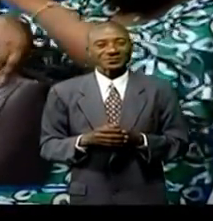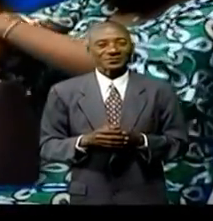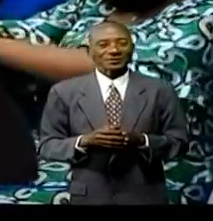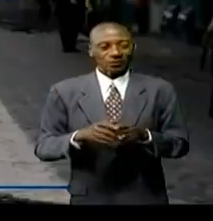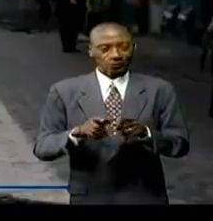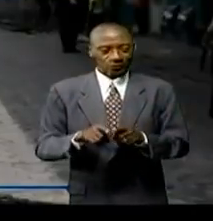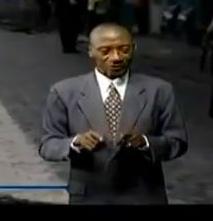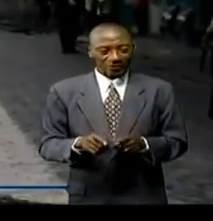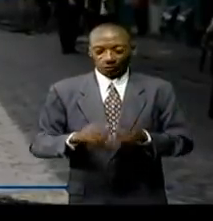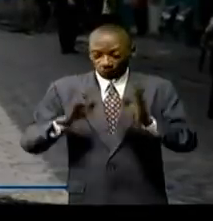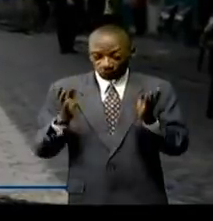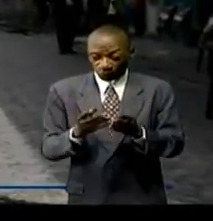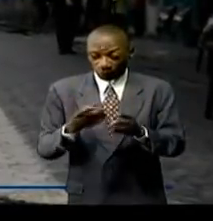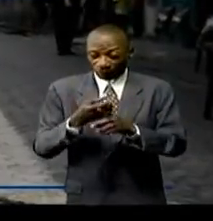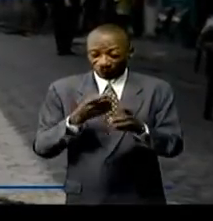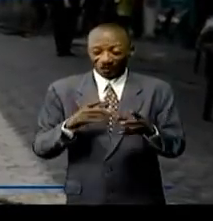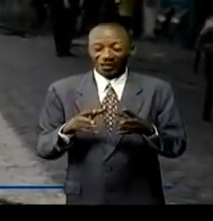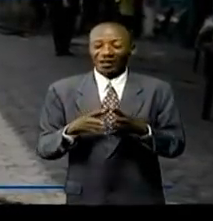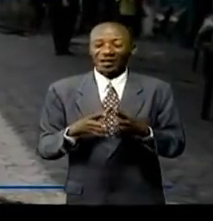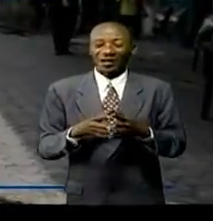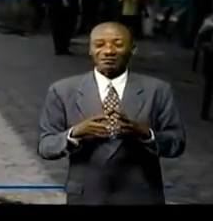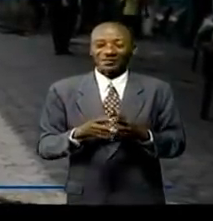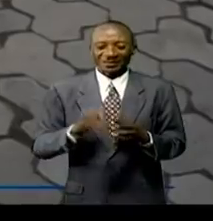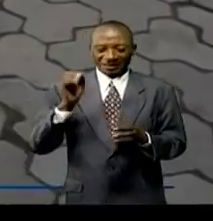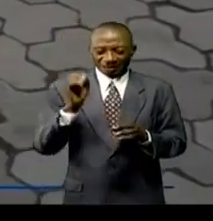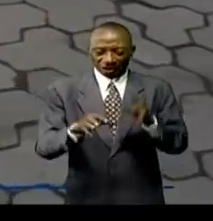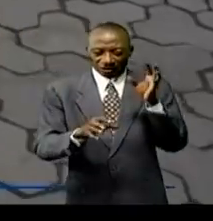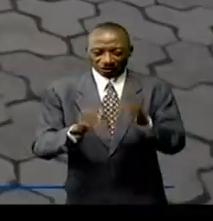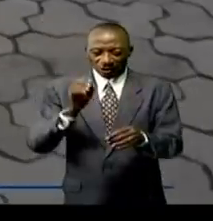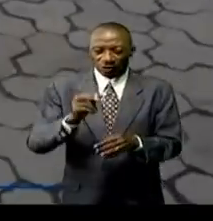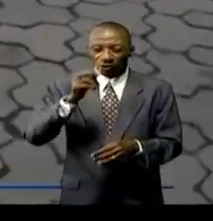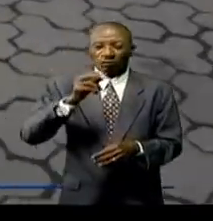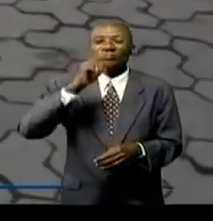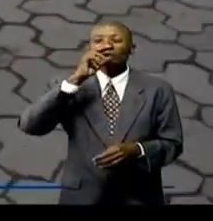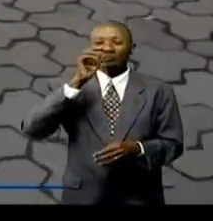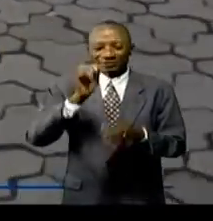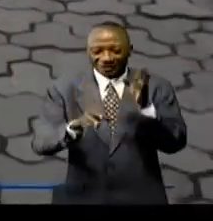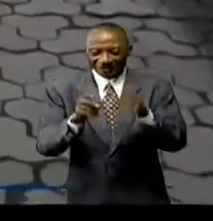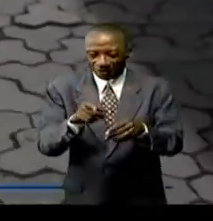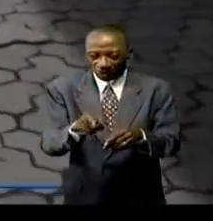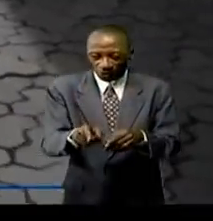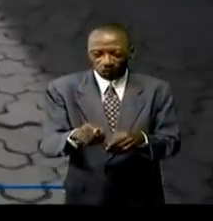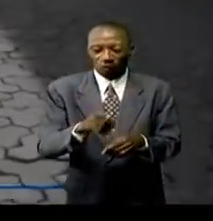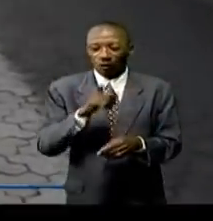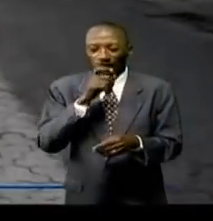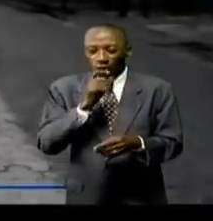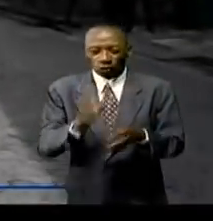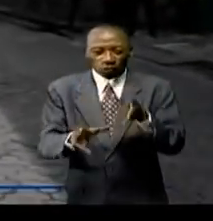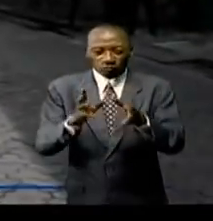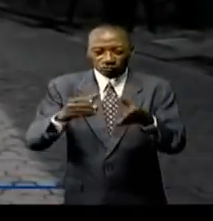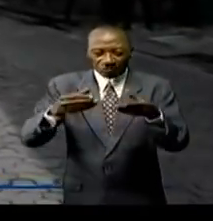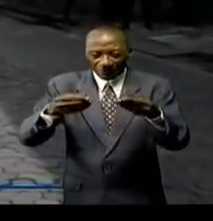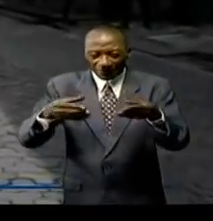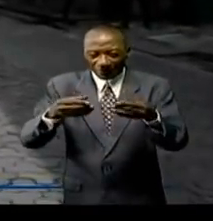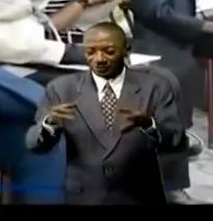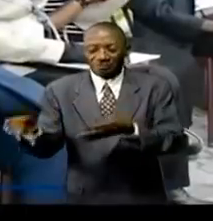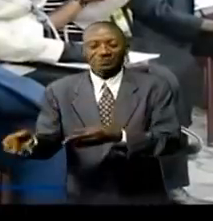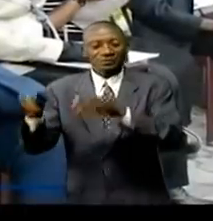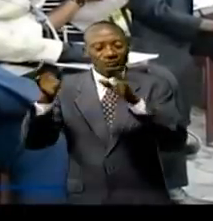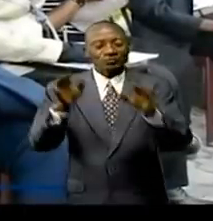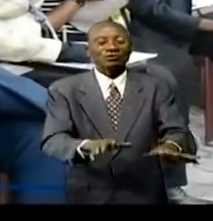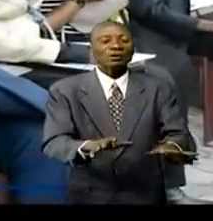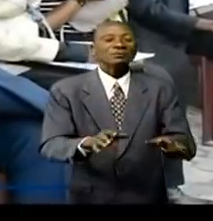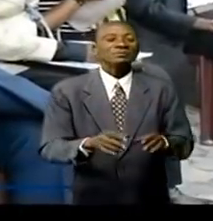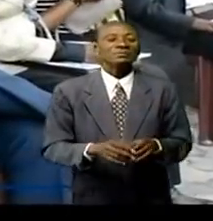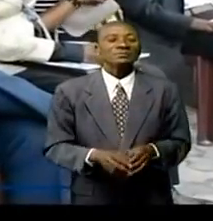plastiques en produits commercialisables, très bénéfiques pour tous. Avec cette cure de jouvence subie, ces tronçons routiers de près d'un kilomètre,